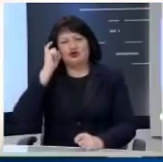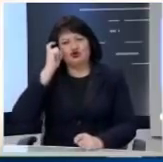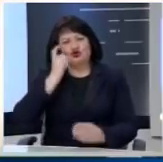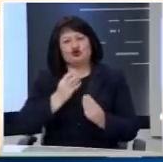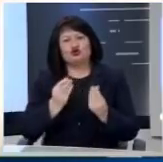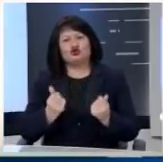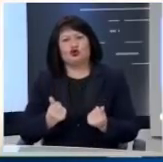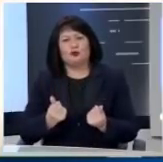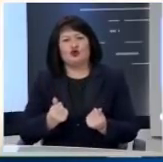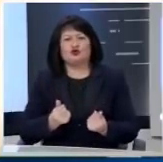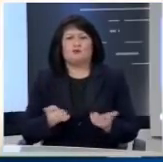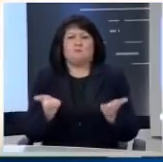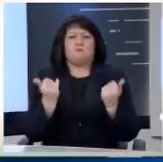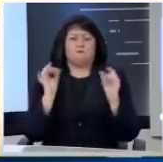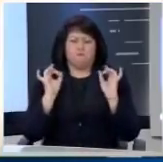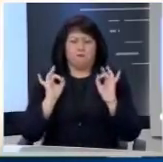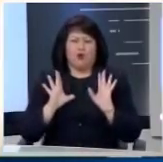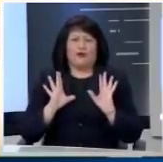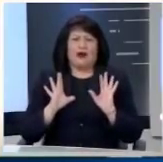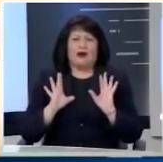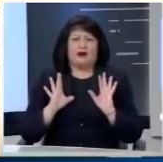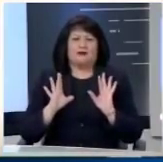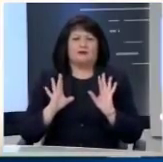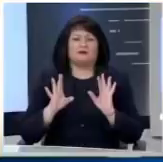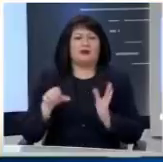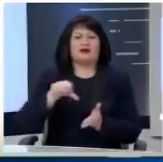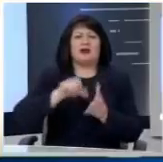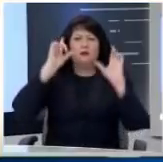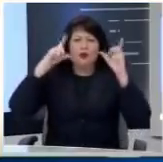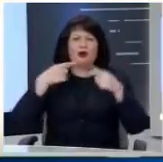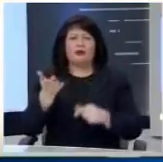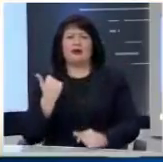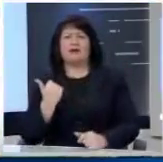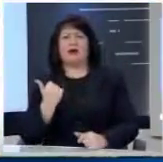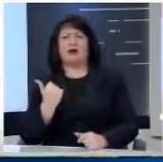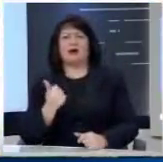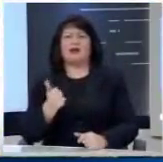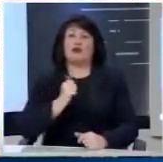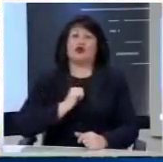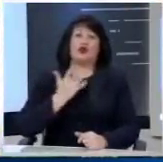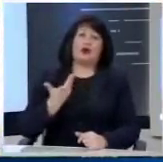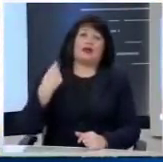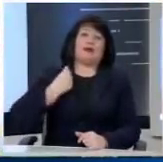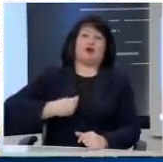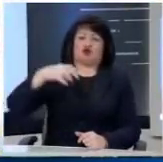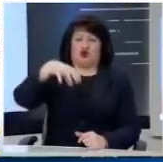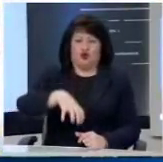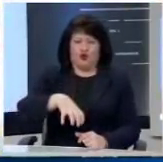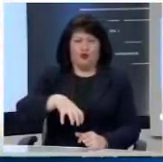δεν εφαρμόζεται πουθενά στην αστική μας δημοκρατία σε ό,τι αφορά ιδιωτικό ή δημόσιο χώρο,